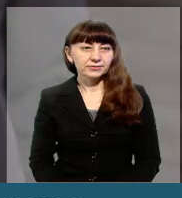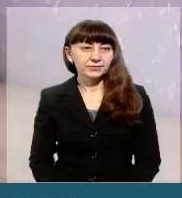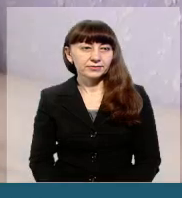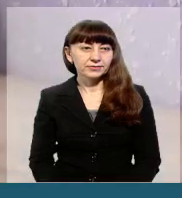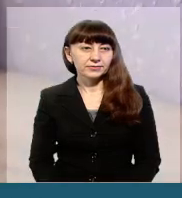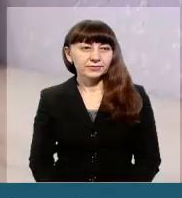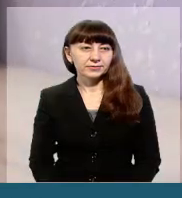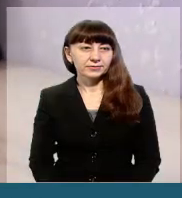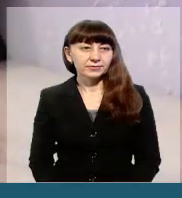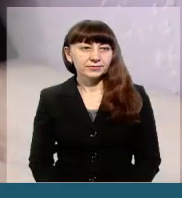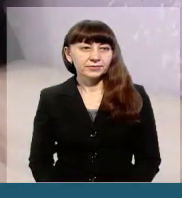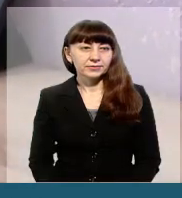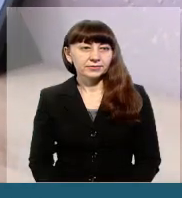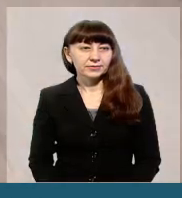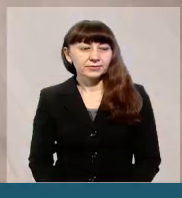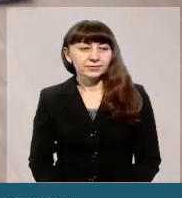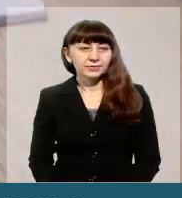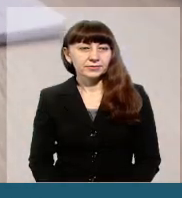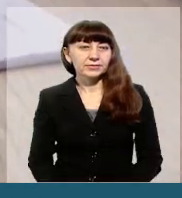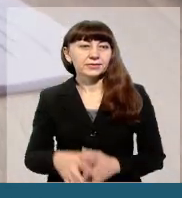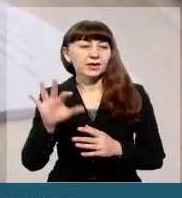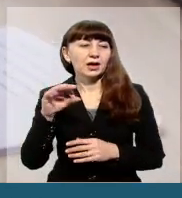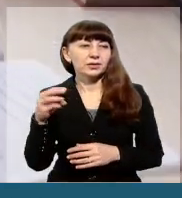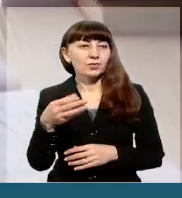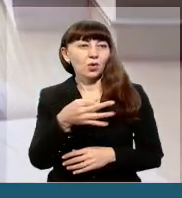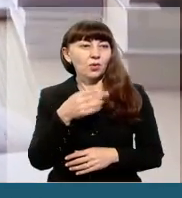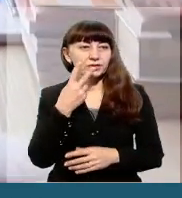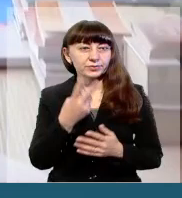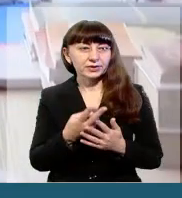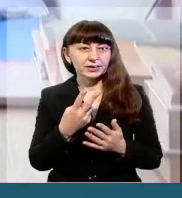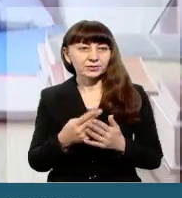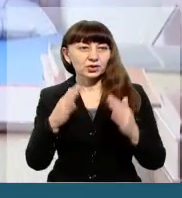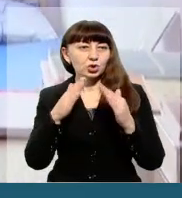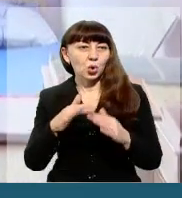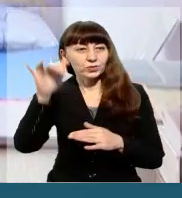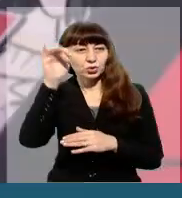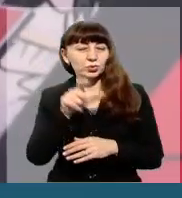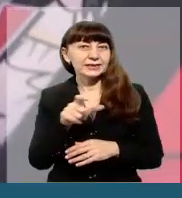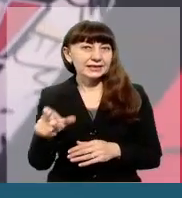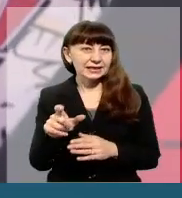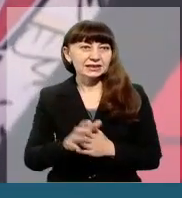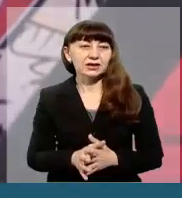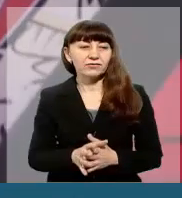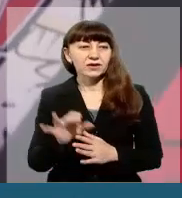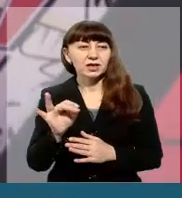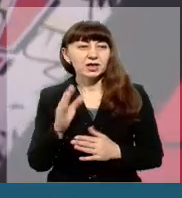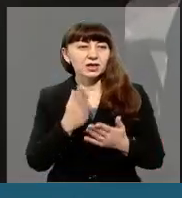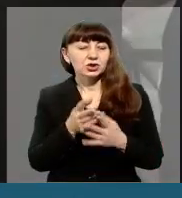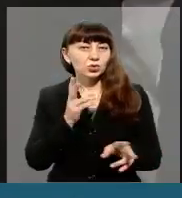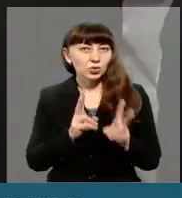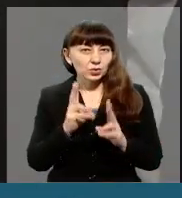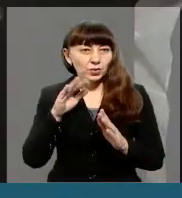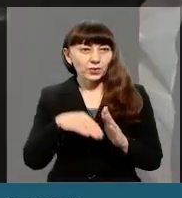үлесін қосады. Аймақ басшысы студенттер үйінің ішкі көрінісімен танысты. Ас үй, жертөледе кір жуатын арнайы орын, қойма бөлмесі бар.